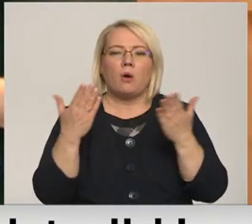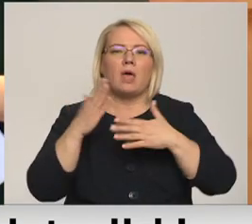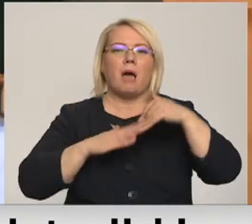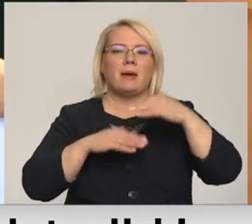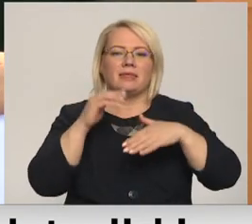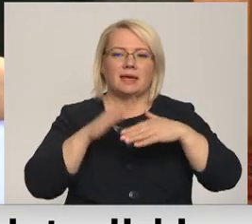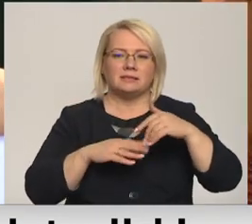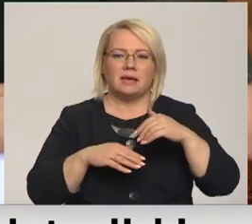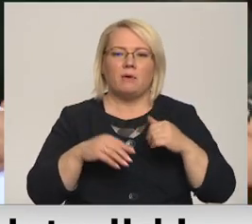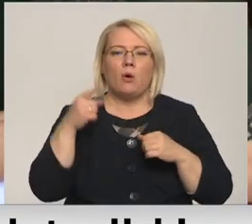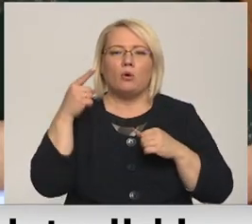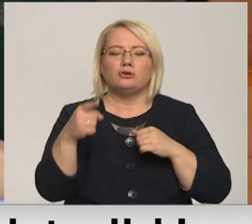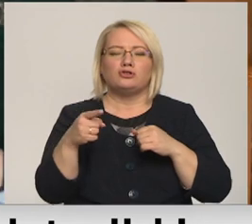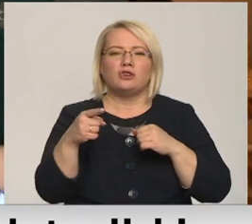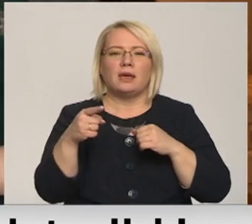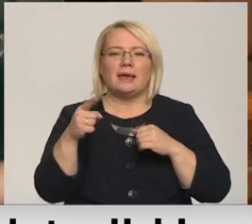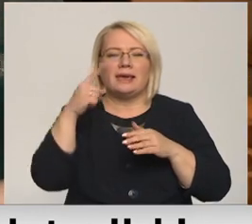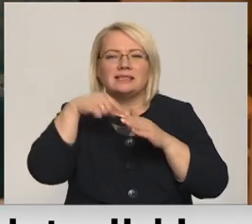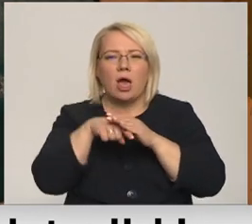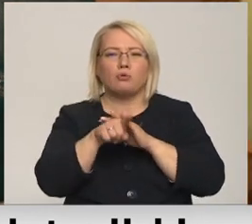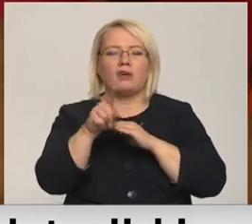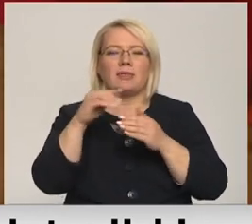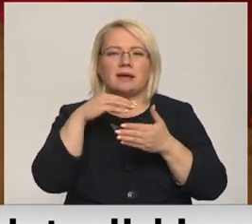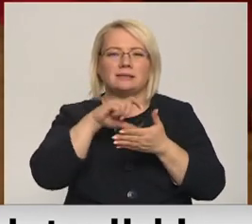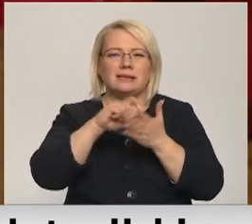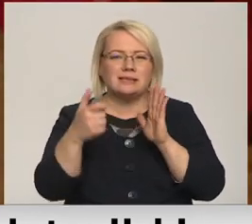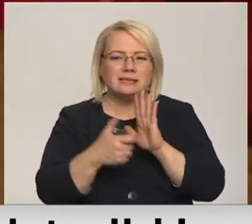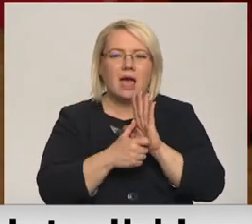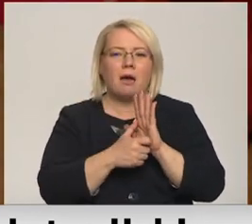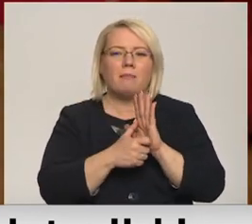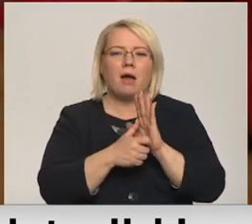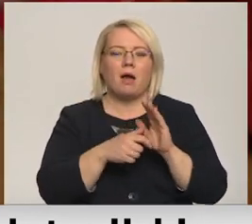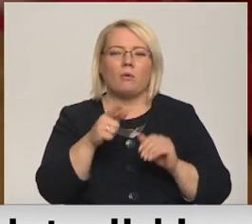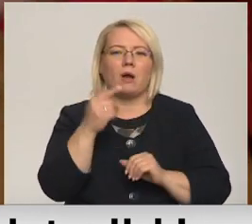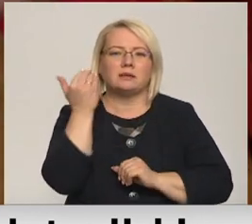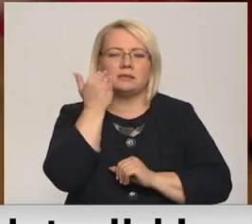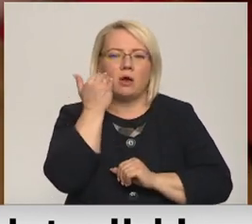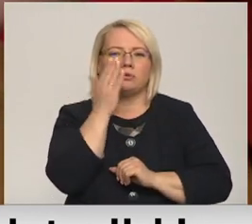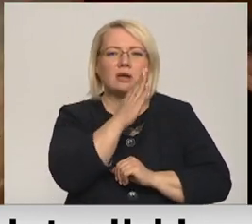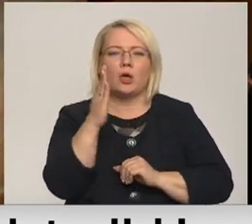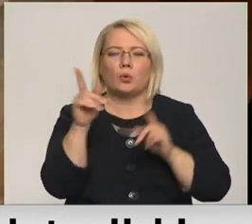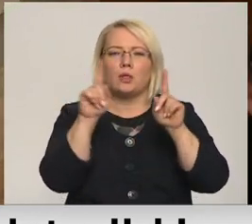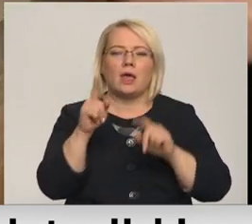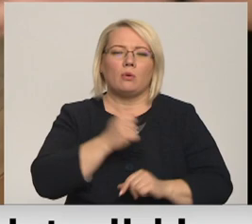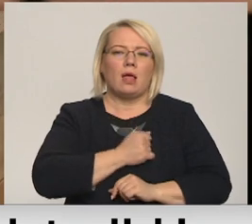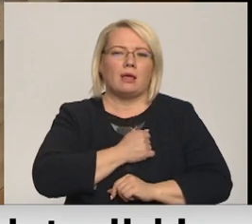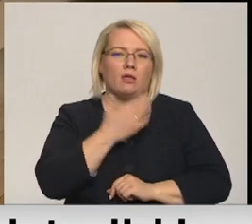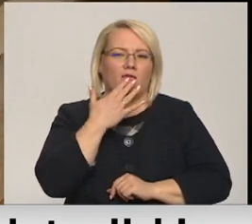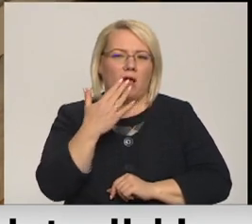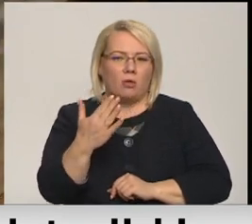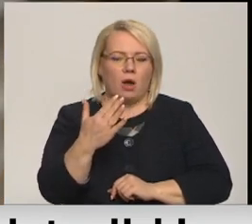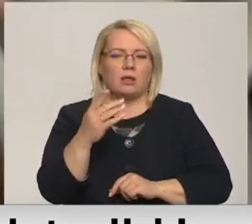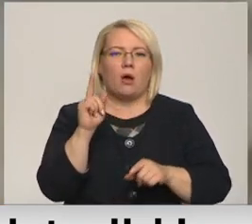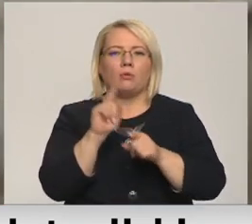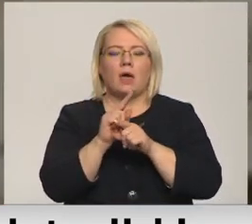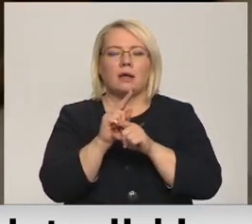Izīļot izlaušanās uzstaba, to uzmās izemocijuši. Ja nav, to uzmās sauc katru lītvu latgaliski tom stovīm. Trešo